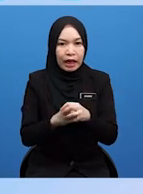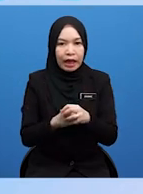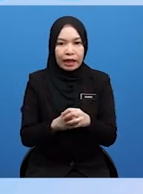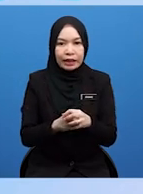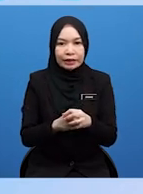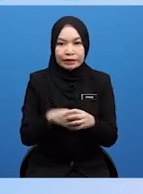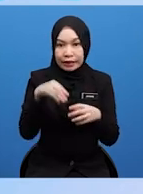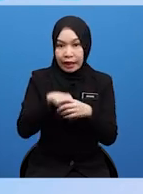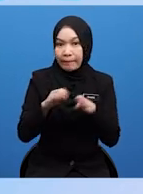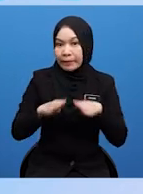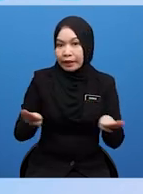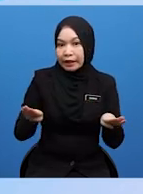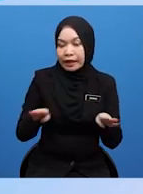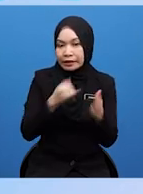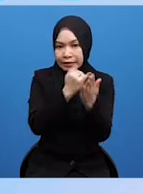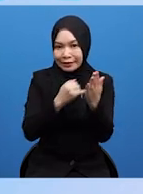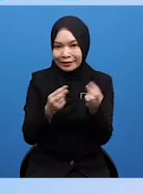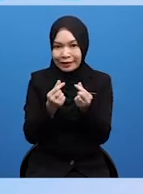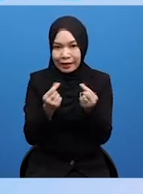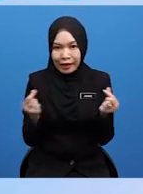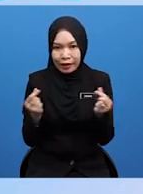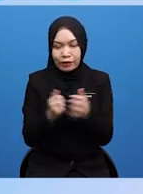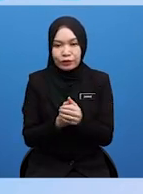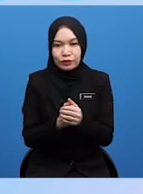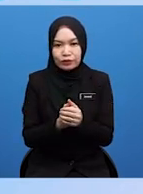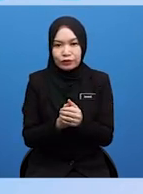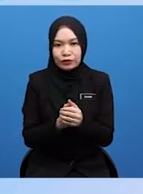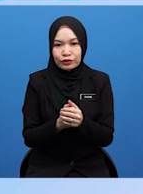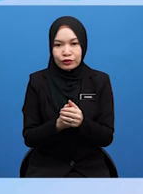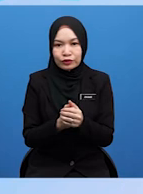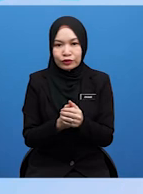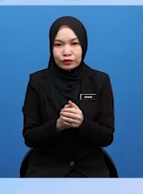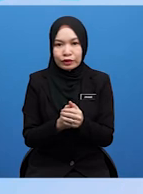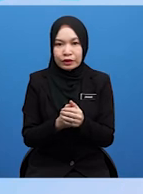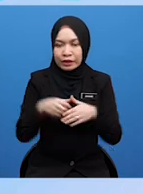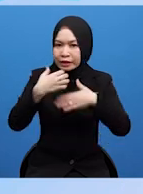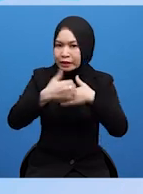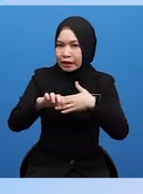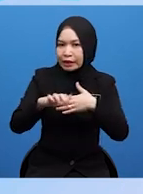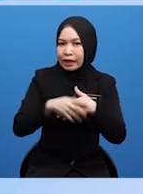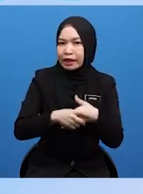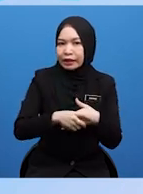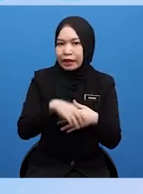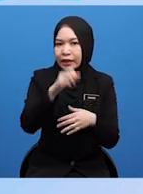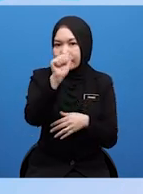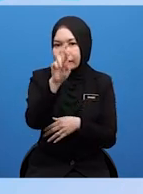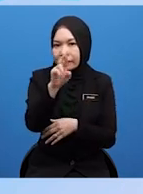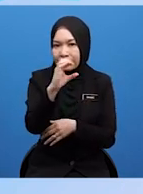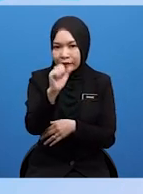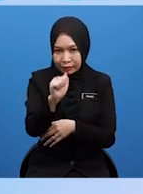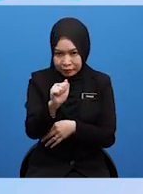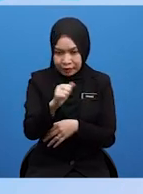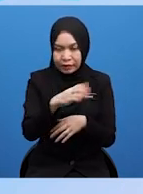bidang seni halus Hai lukisan Chatime cetakan dan Arca